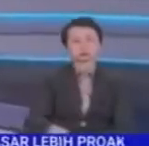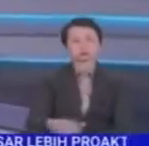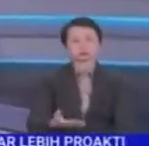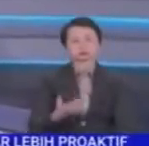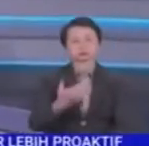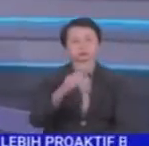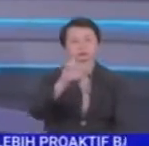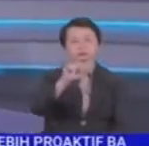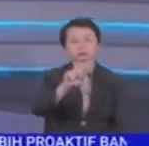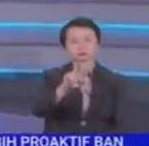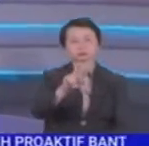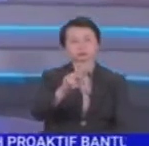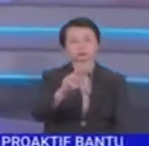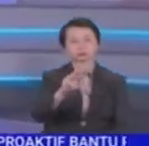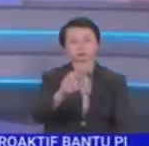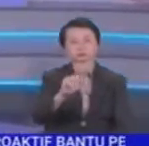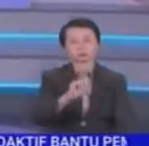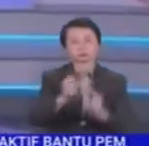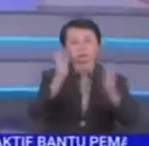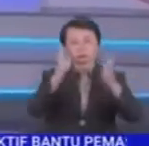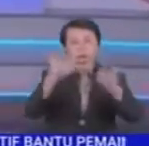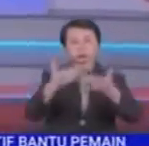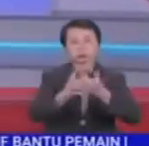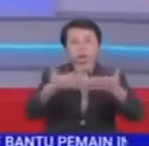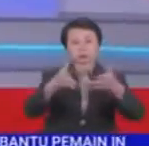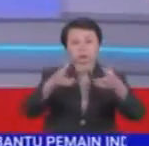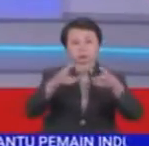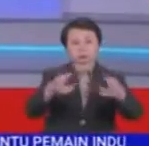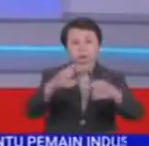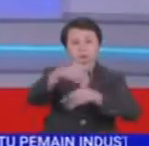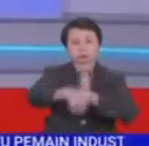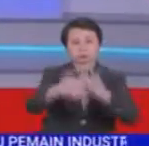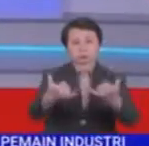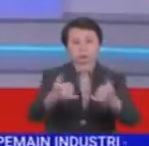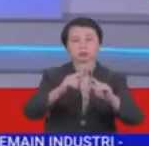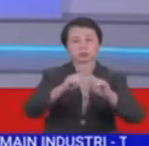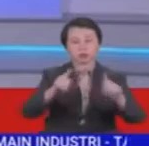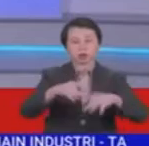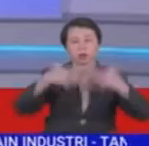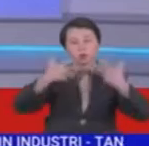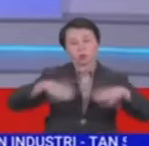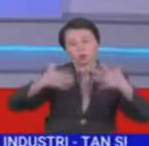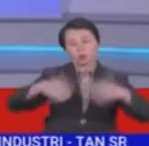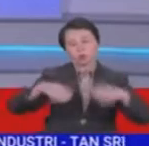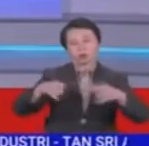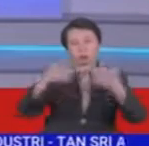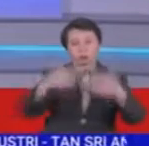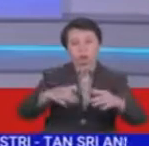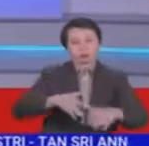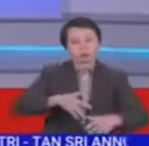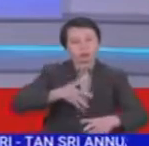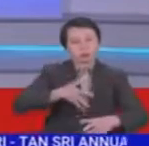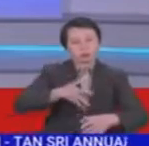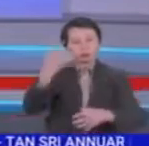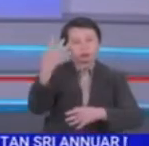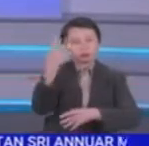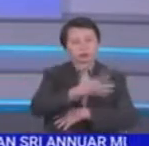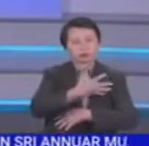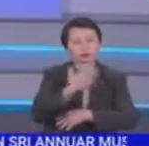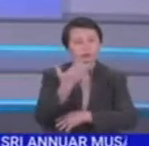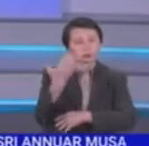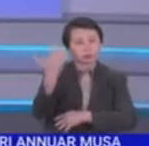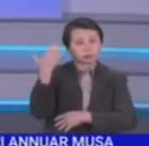Pertamasya Sukma ke-20 MSM baru sahaja dibuka secara rasmi pada malam ini, namun kehangatan saingan telah pun dirasai sejak 4 hari